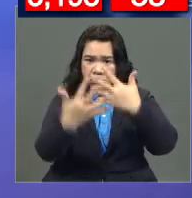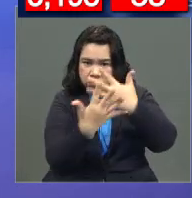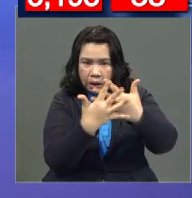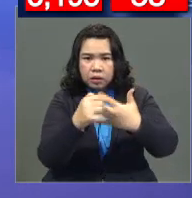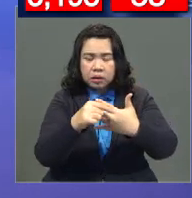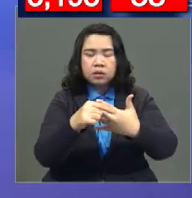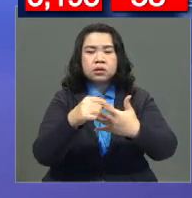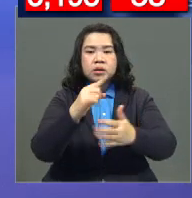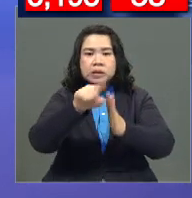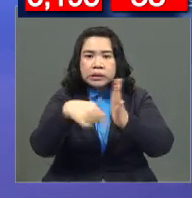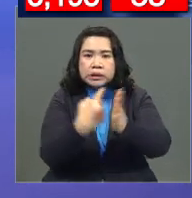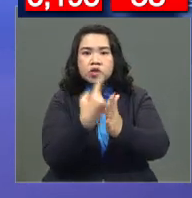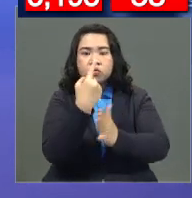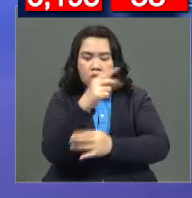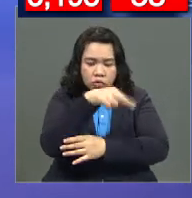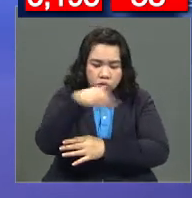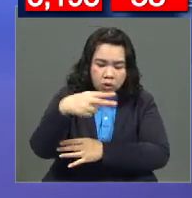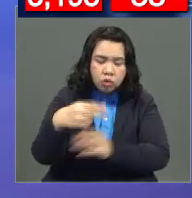มีส่วนเมื่อเช้านี้เรือนจำกลางจังหวัดยะลาก็เปิดปฏิบัติการก่อนฟ้าสางส่วนที่กำลังเจ้าหน้าที่หลายฝ่ายนะคะเข้าไปจู่โจมแล้วก็ตรวจค้นเรือนจำเพื่อป้องกันการแก้ปัญหาเพื่อป้องกันและแก้ปัญหายาเสพติดภายในเรือนจำโหลดคนอยู่1